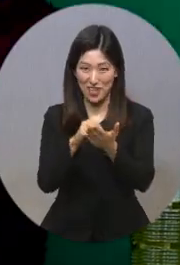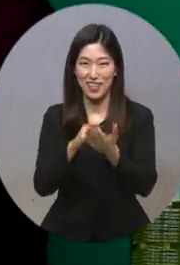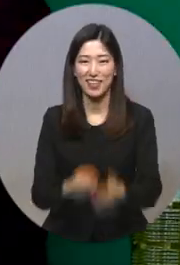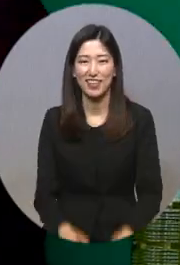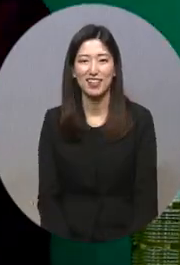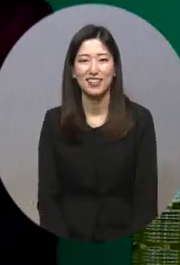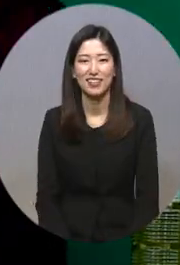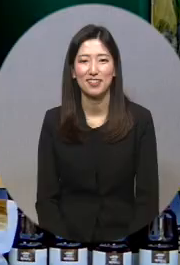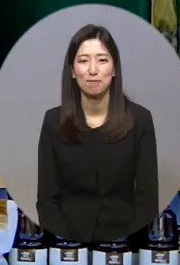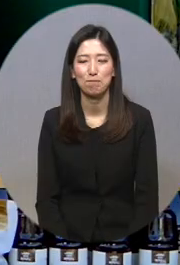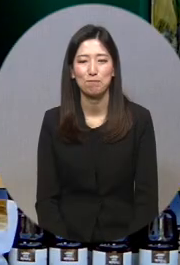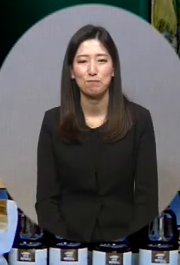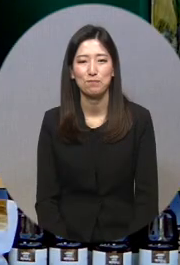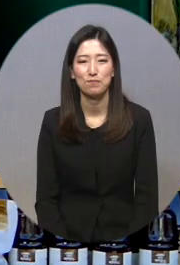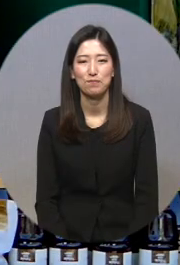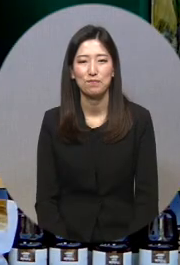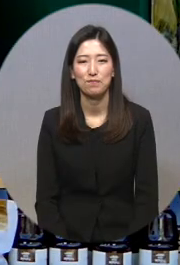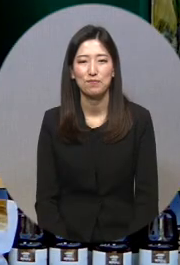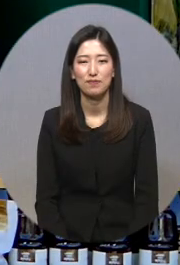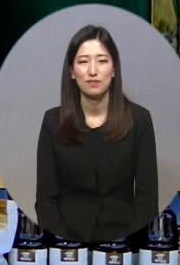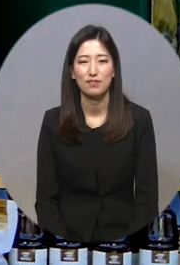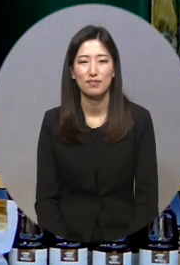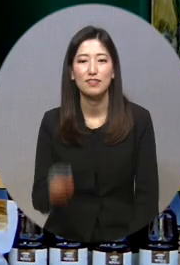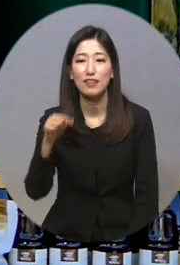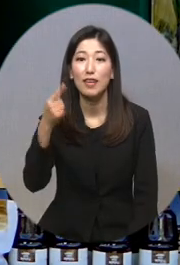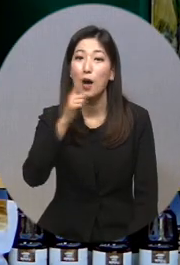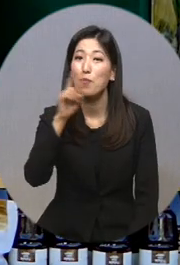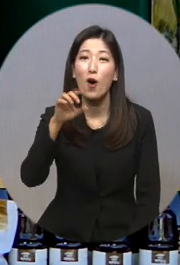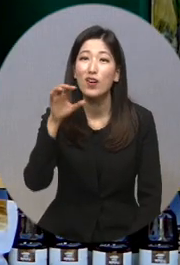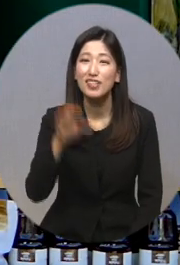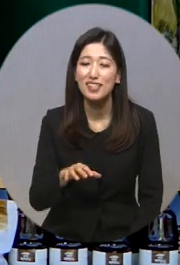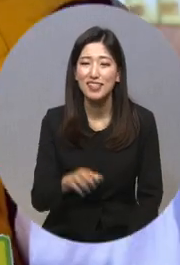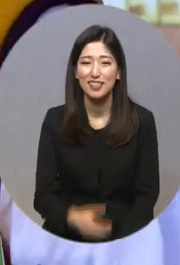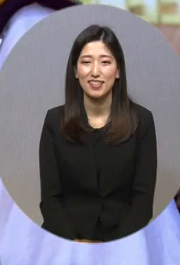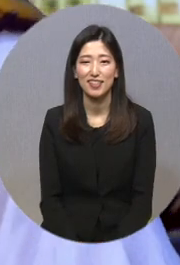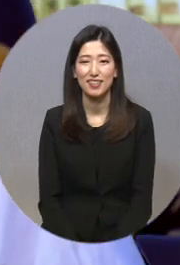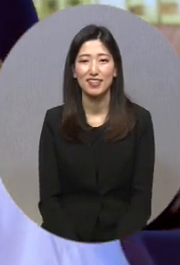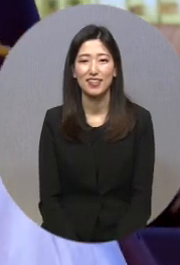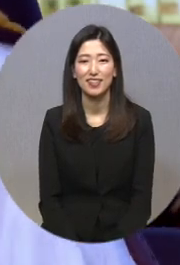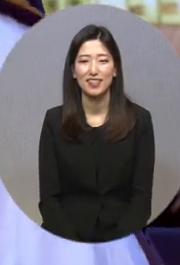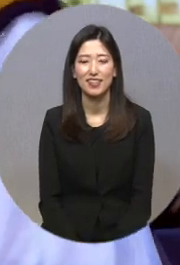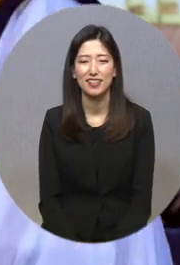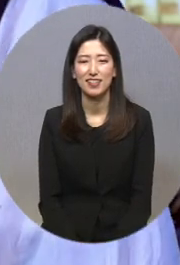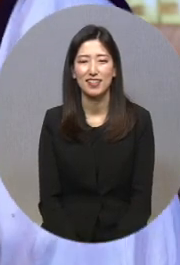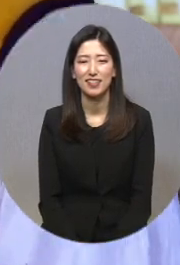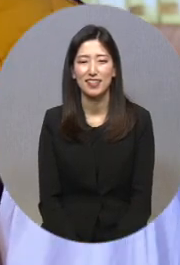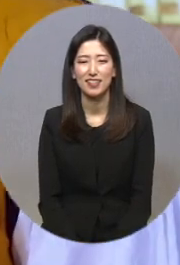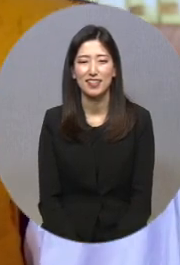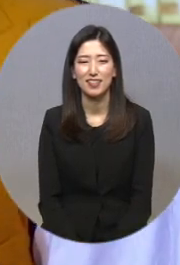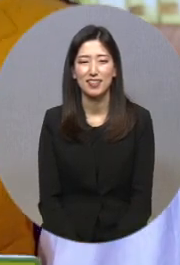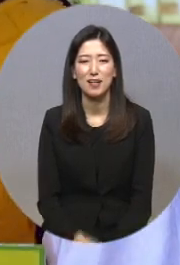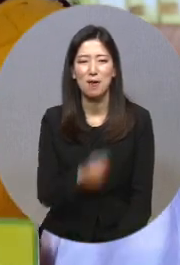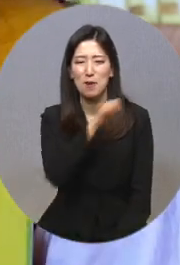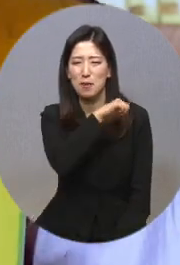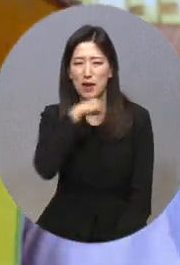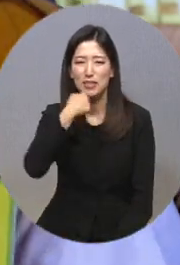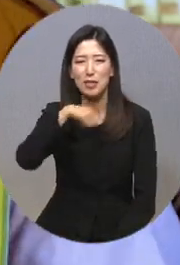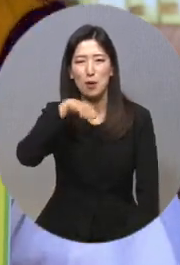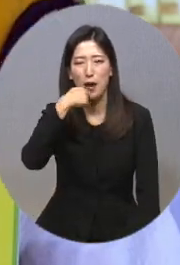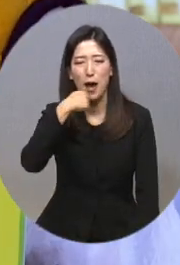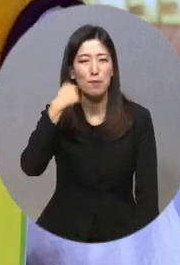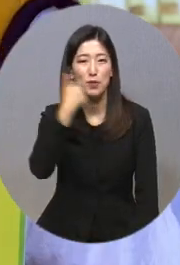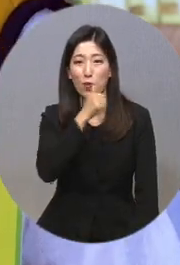바로 가입할게요. 네. 자 다음 행선지가 어디지 기정아? 네 맛있는 밥상을 소개하고 있는